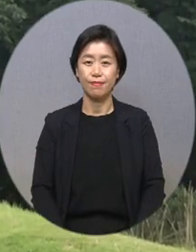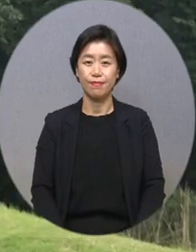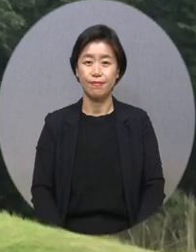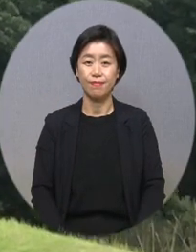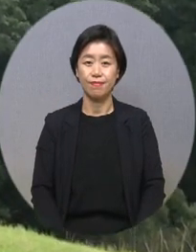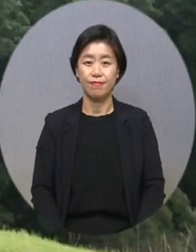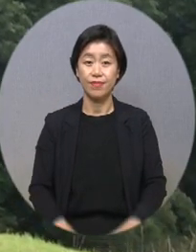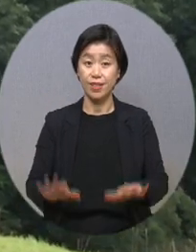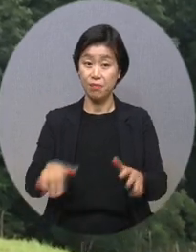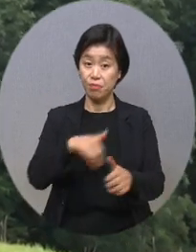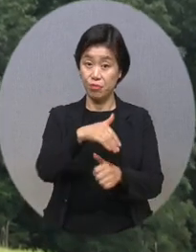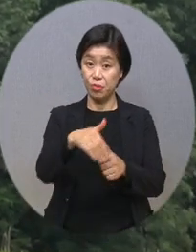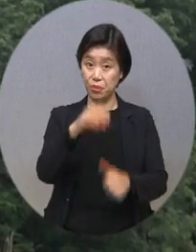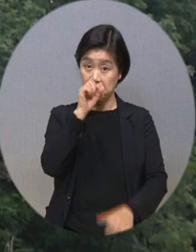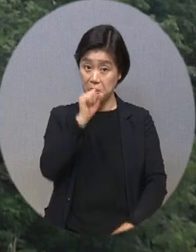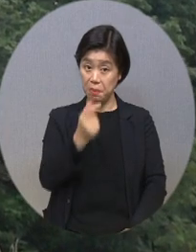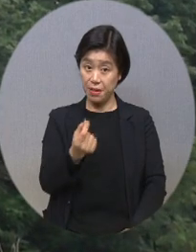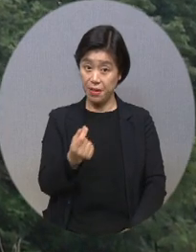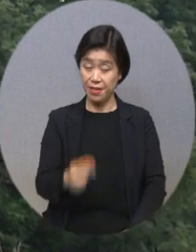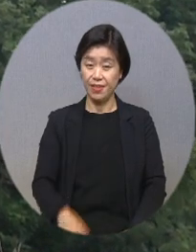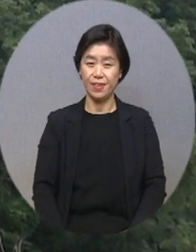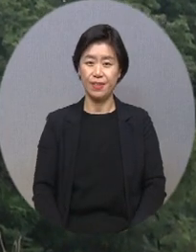들어오는데. 지금 분위기가 좋죠?